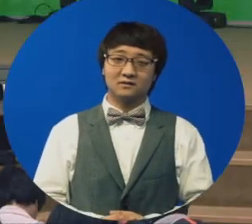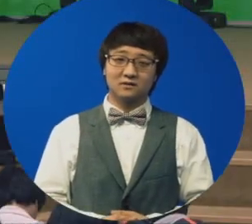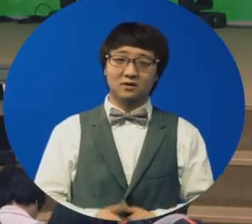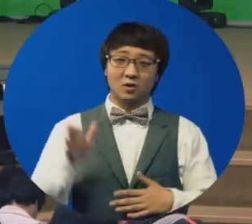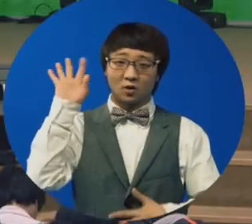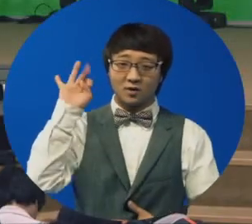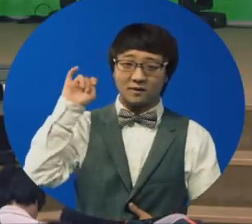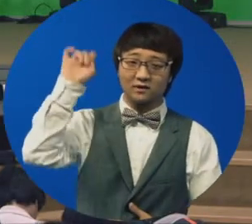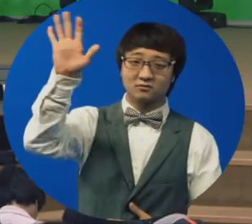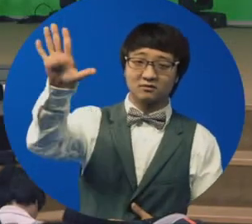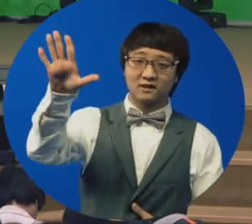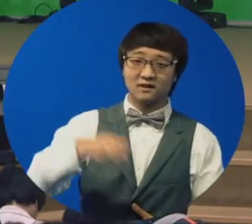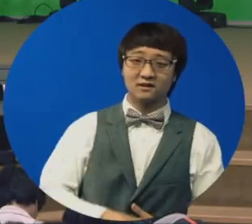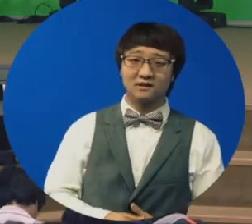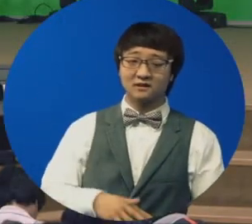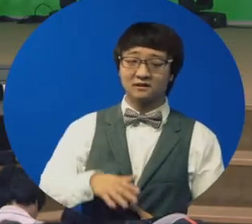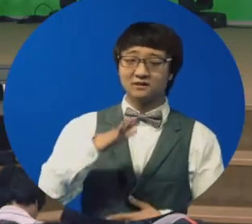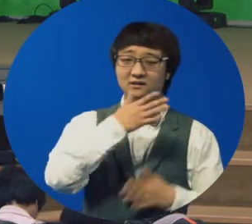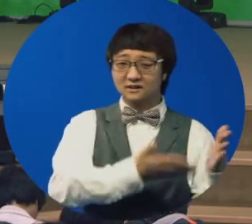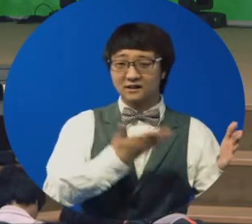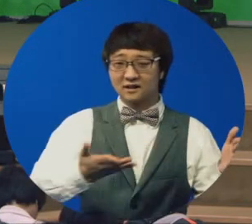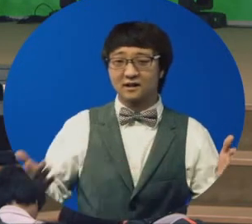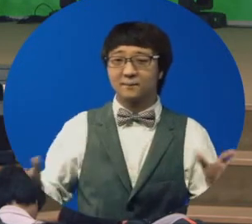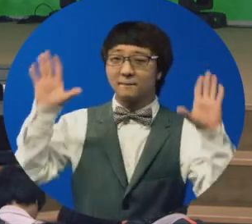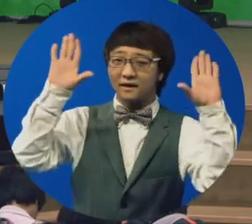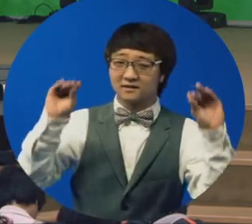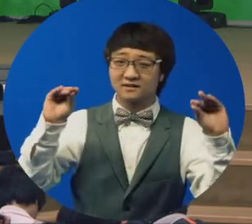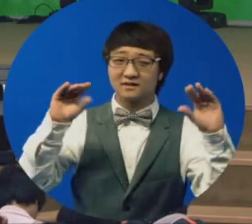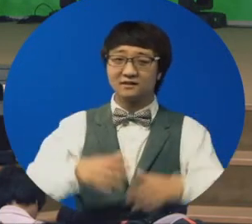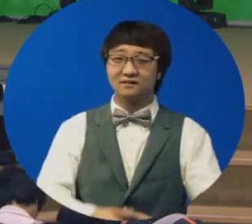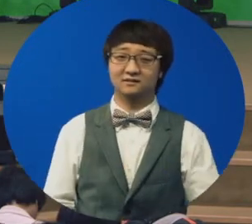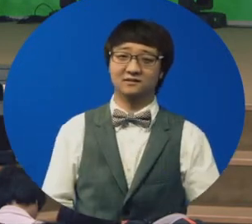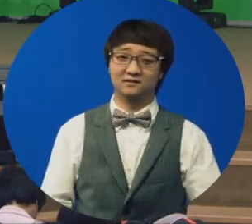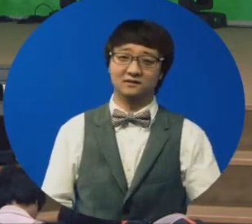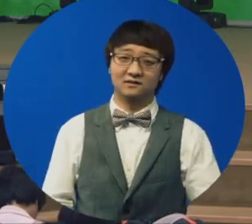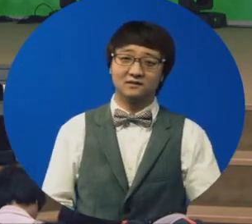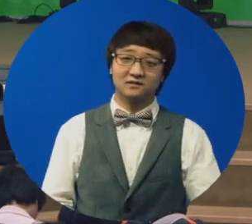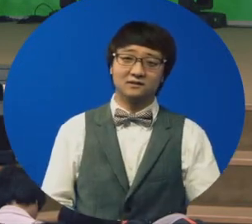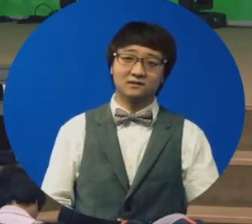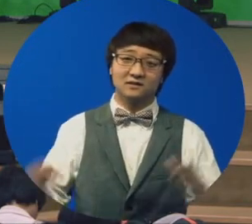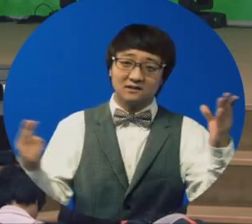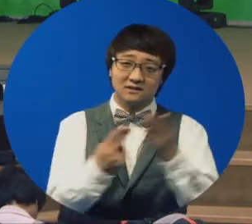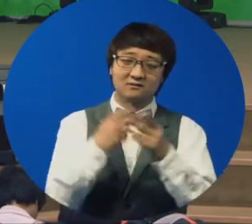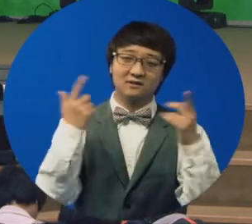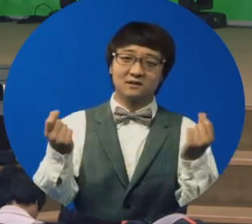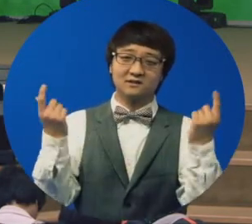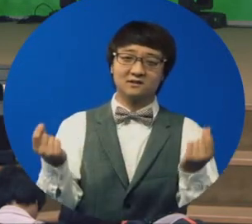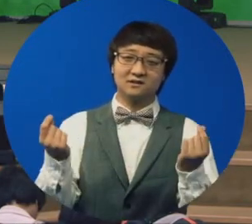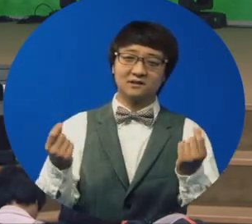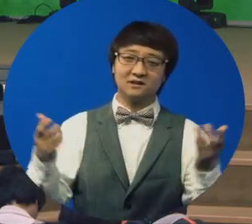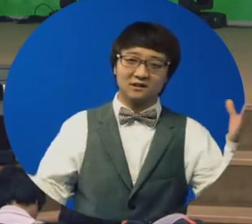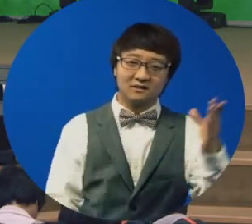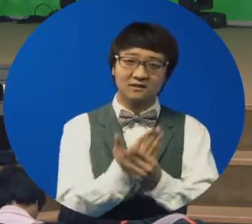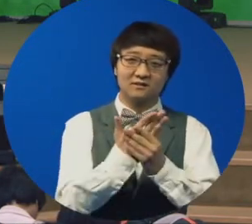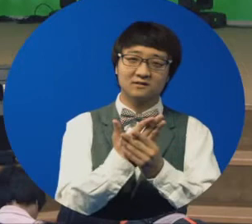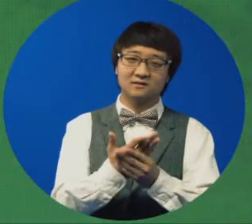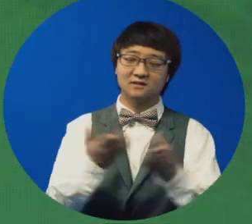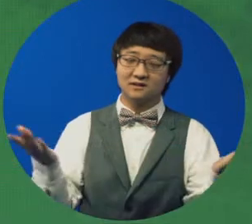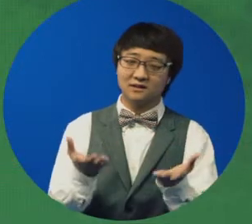후에 그 시내가 마르니라 라고 되어 있습니다. 기적과 같이 일어났던 그 일이